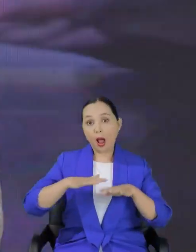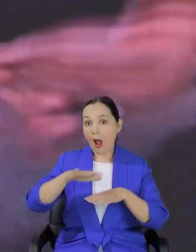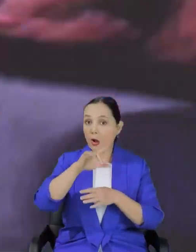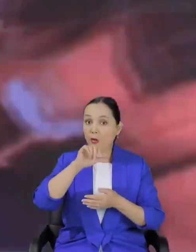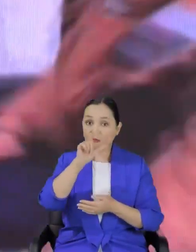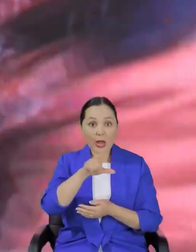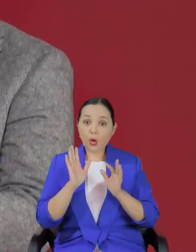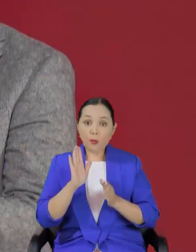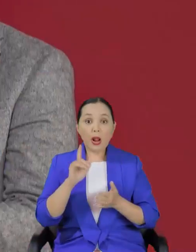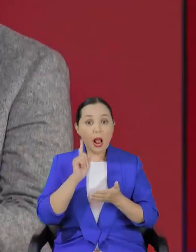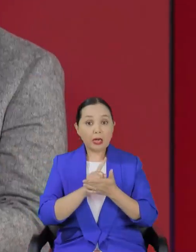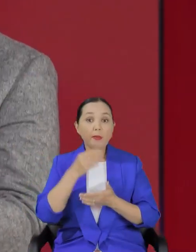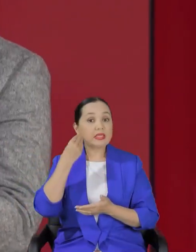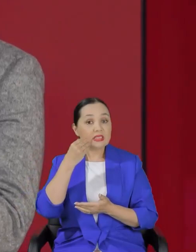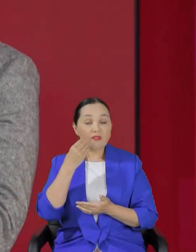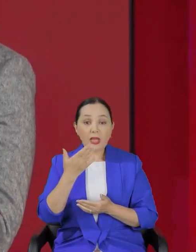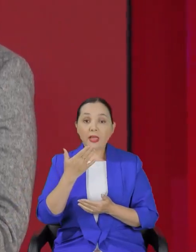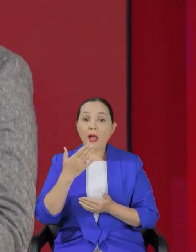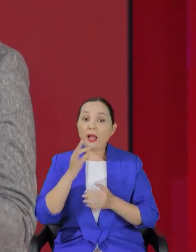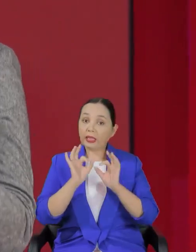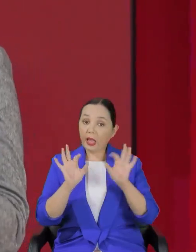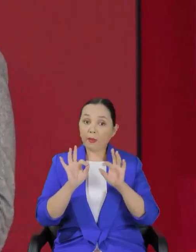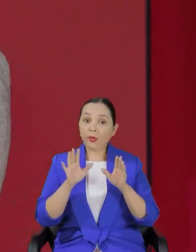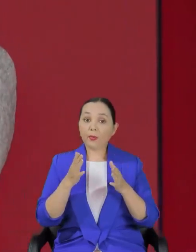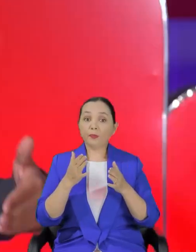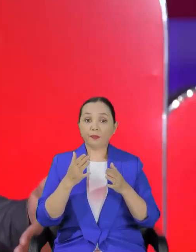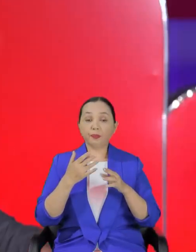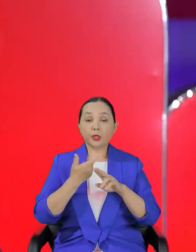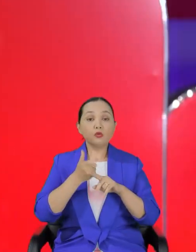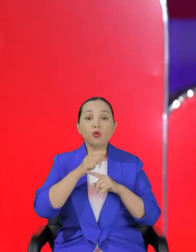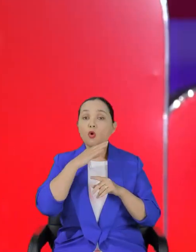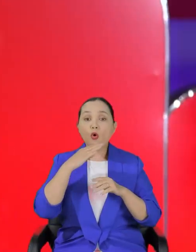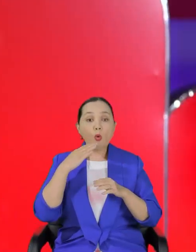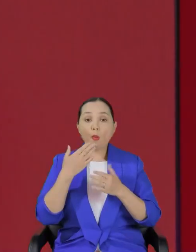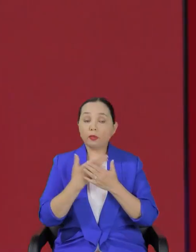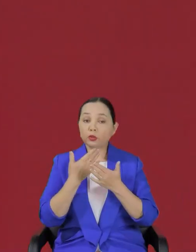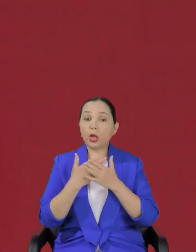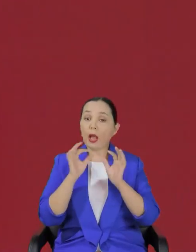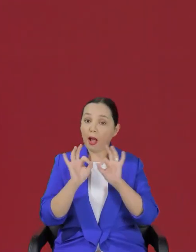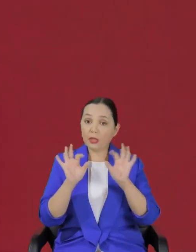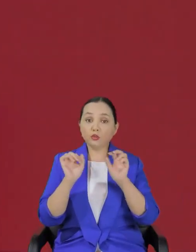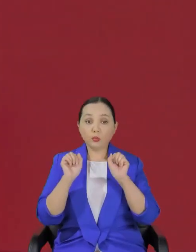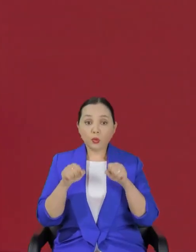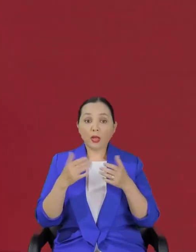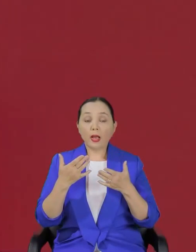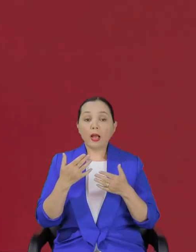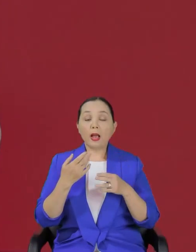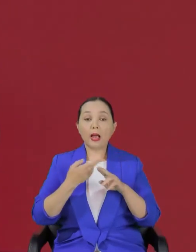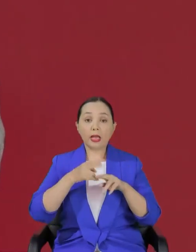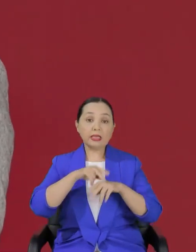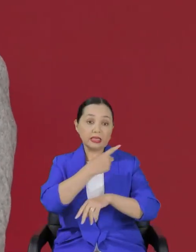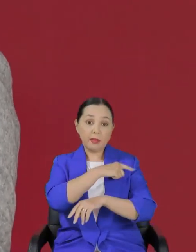vakillari nima deyapti? Sifat masalasida gap ketgandi va tibbiyotga oid misollarni aytish mumkin albatta. Tibbiyotga